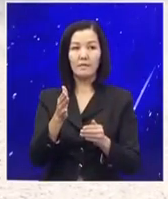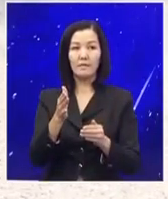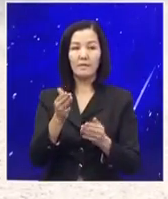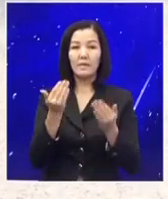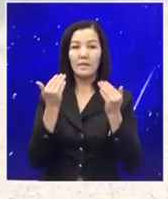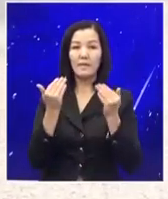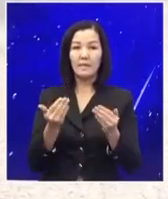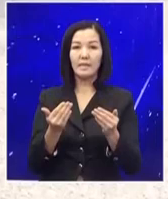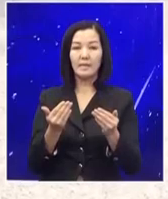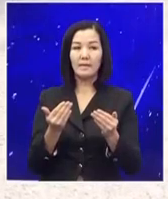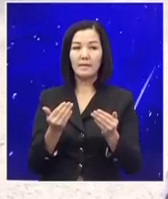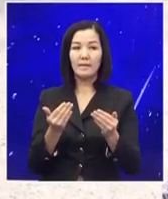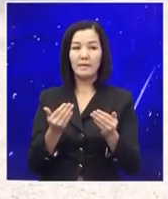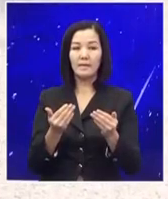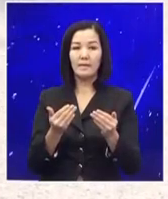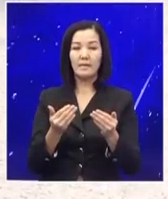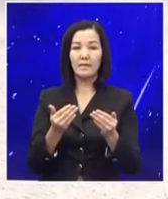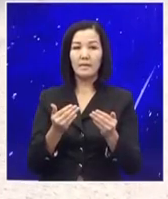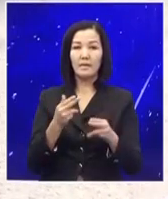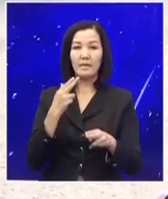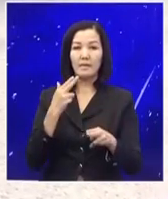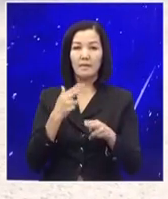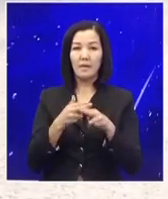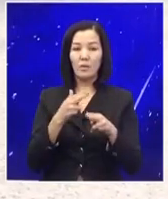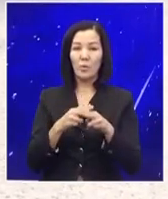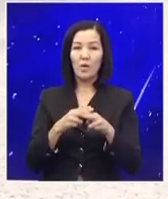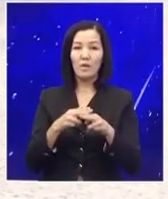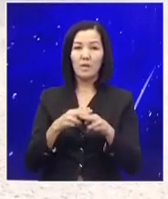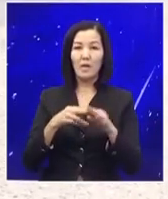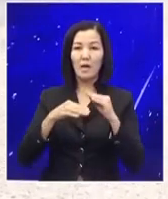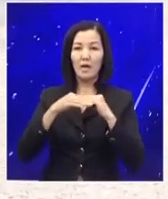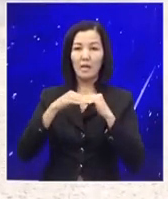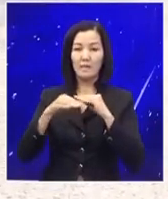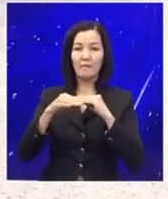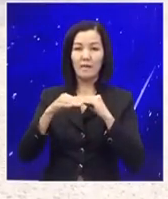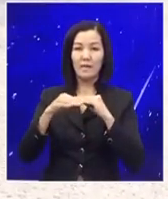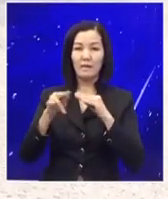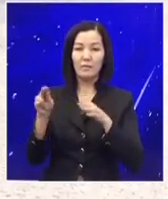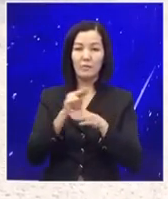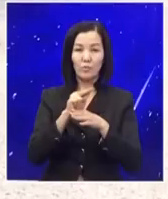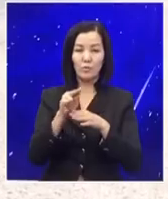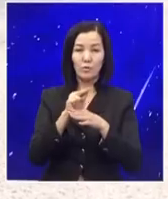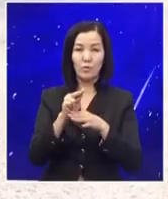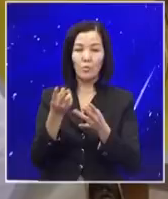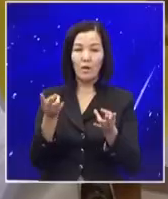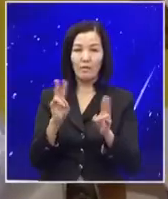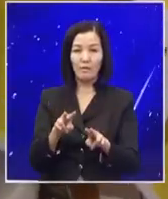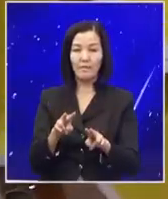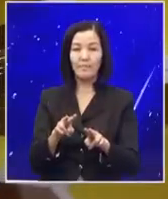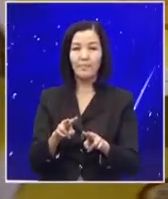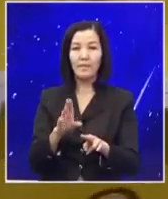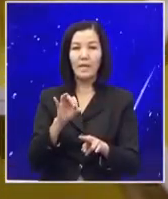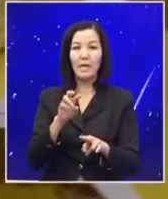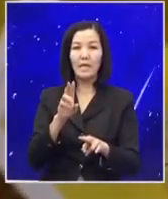енді жол, тротуарлар қалды, асфальт, бұйырса арғы екінші слой, бірінші слой істен бітті.